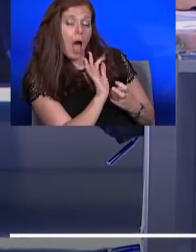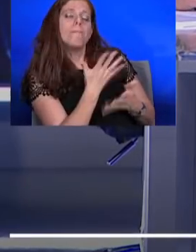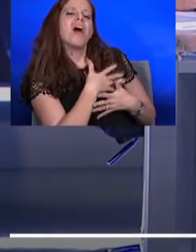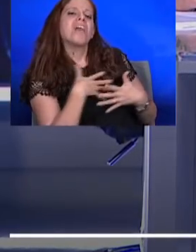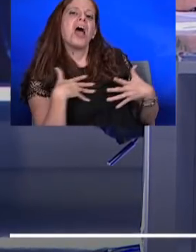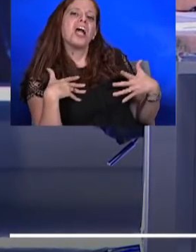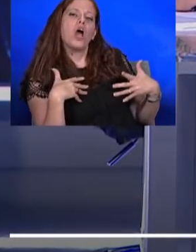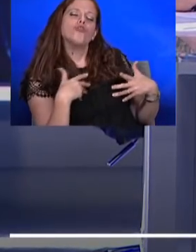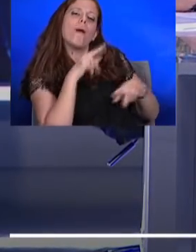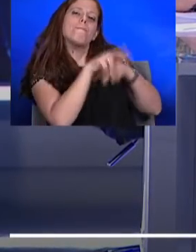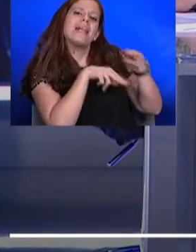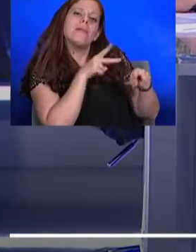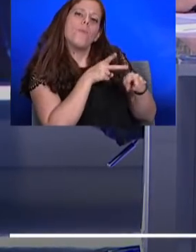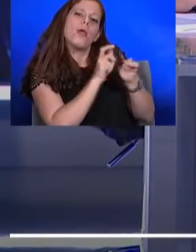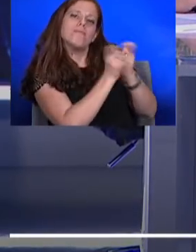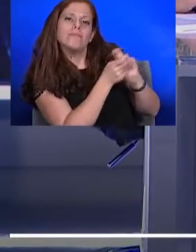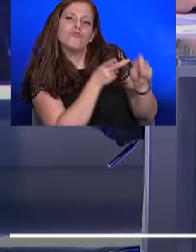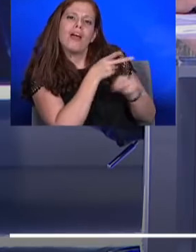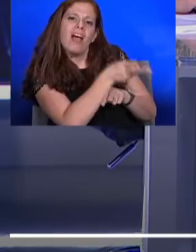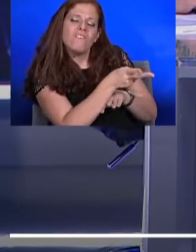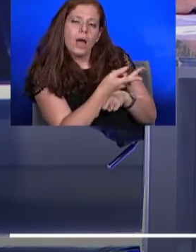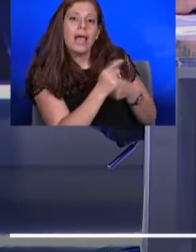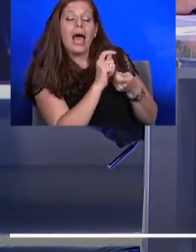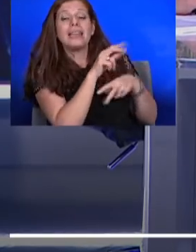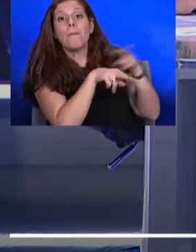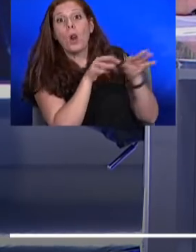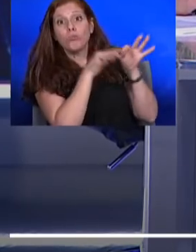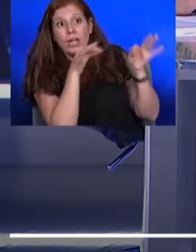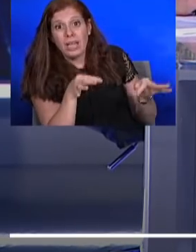עברת? טיפולים שהתחילו בשירות הצבאי.